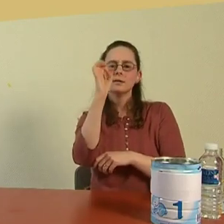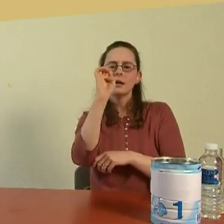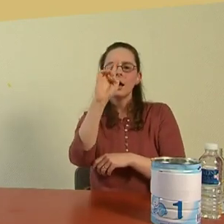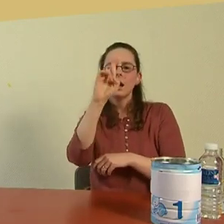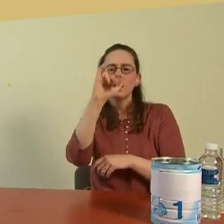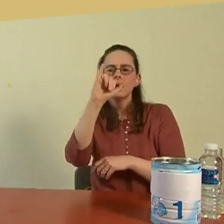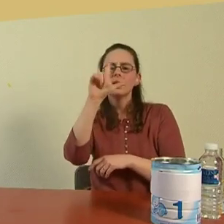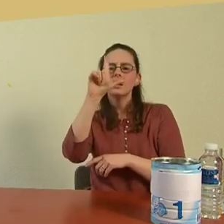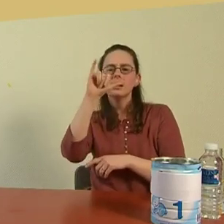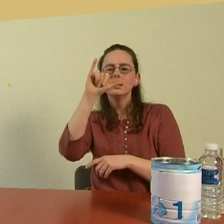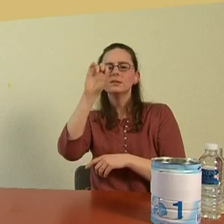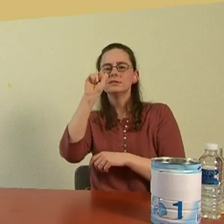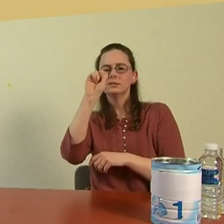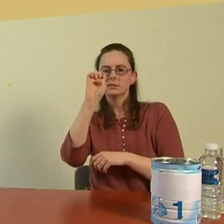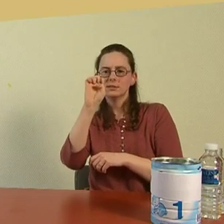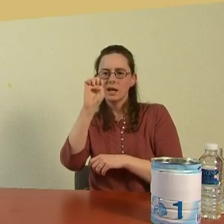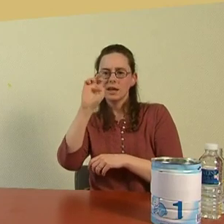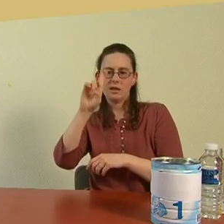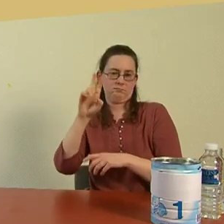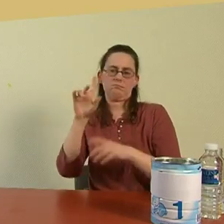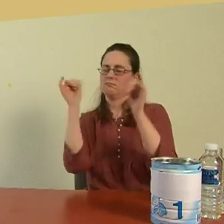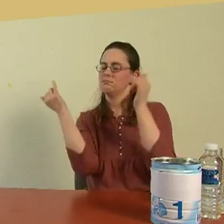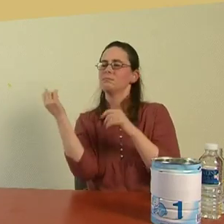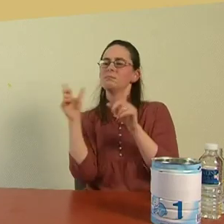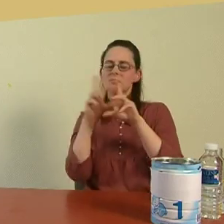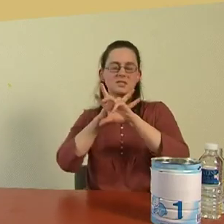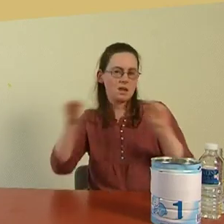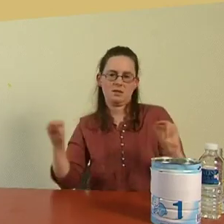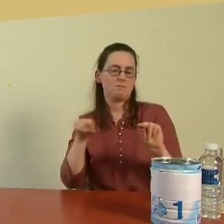faire, il y avait la stérilisation